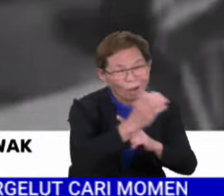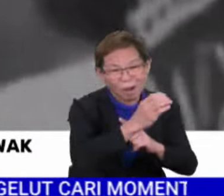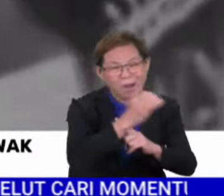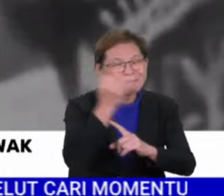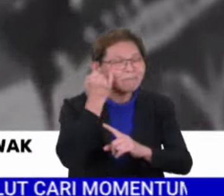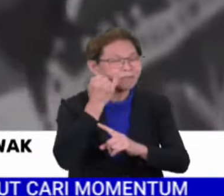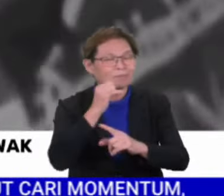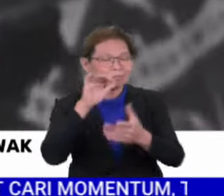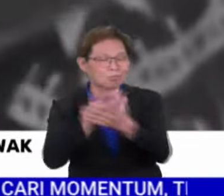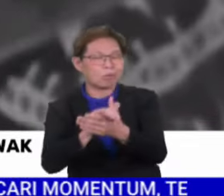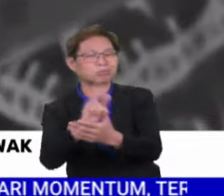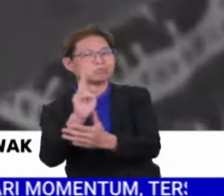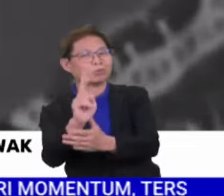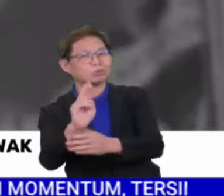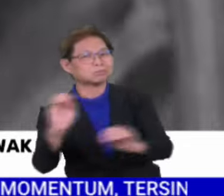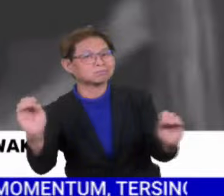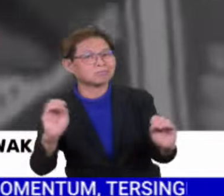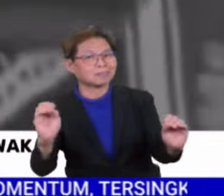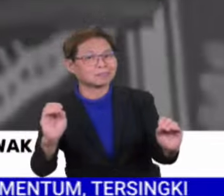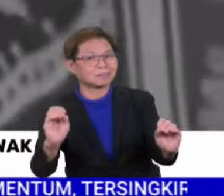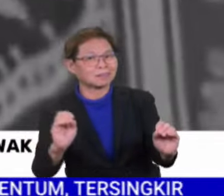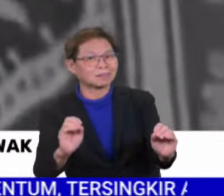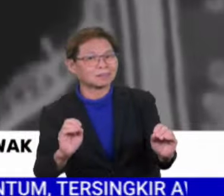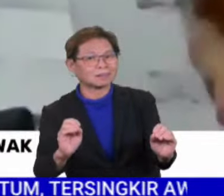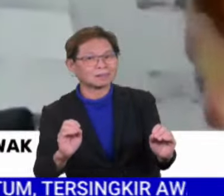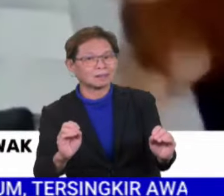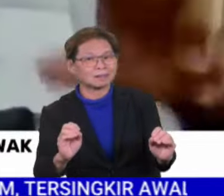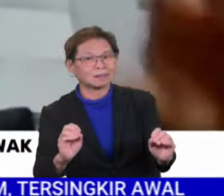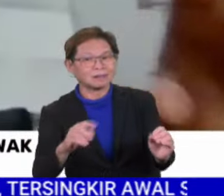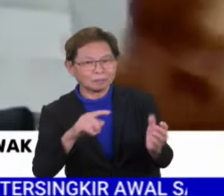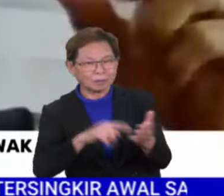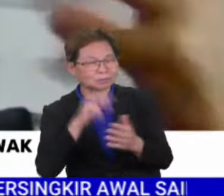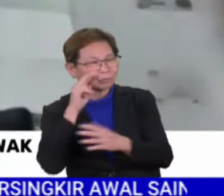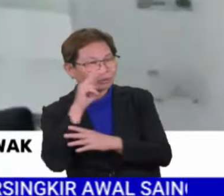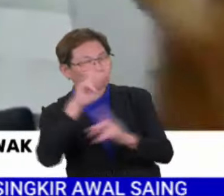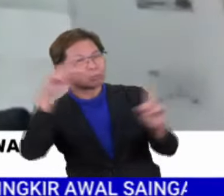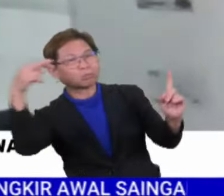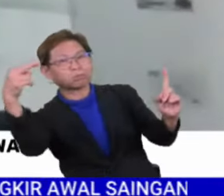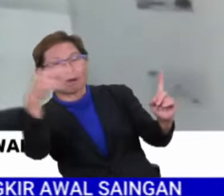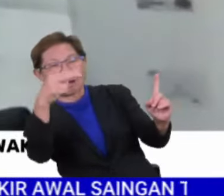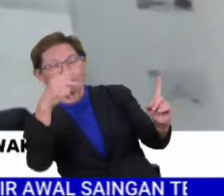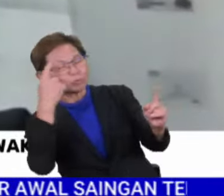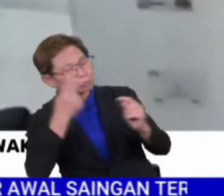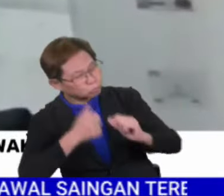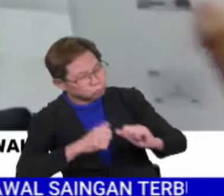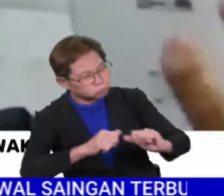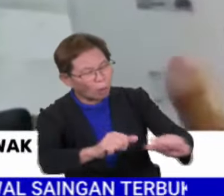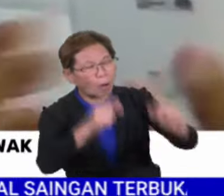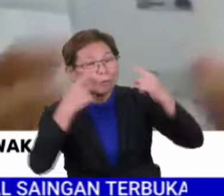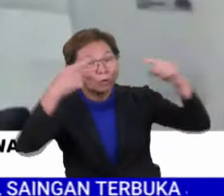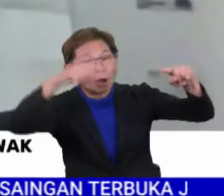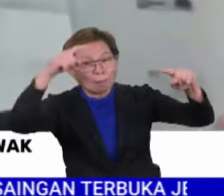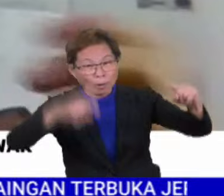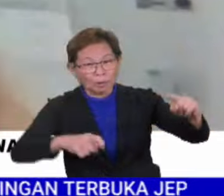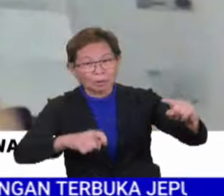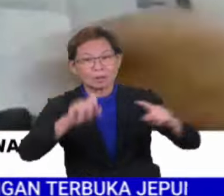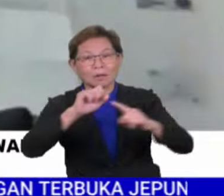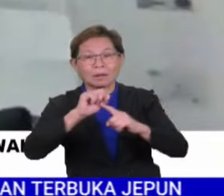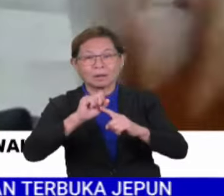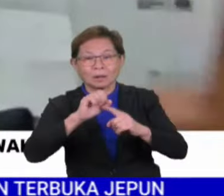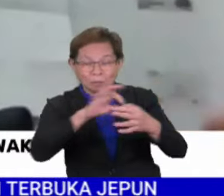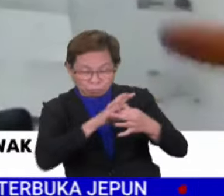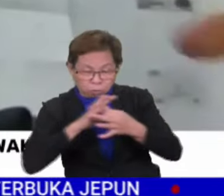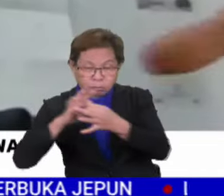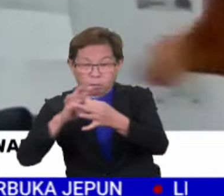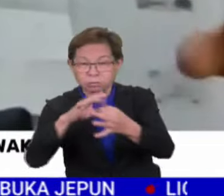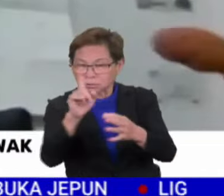kedua. Kejatuhan itu perlu dilihat pada perspektif untuk kekal berjaya, perlu ada kesatuan, jangan ada